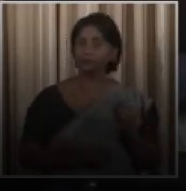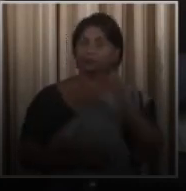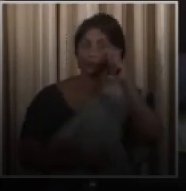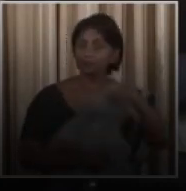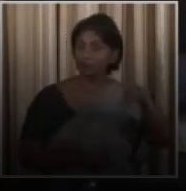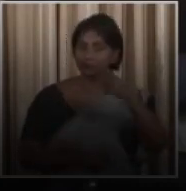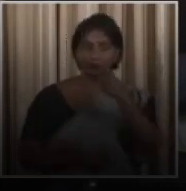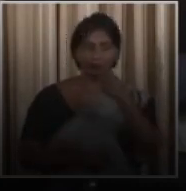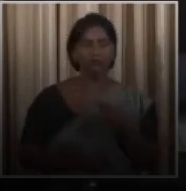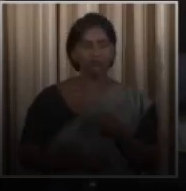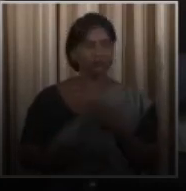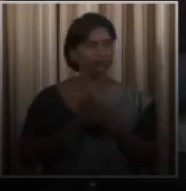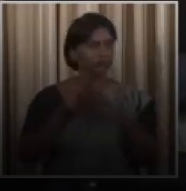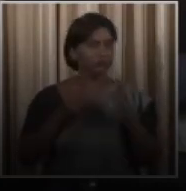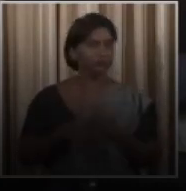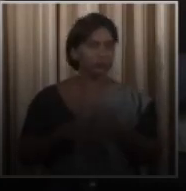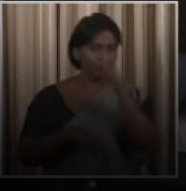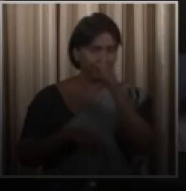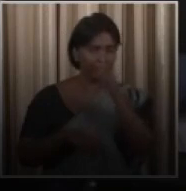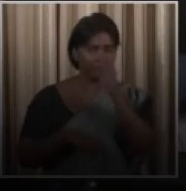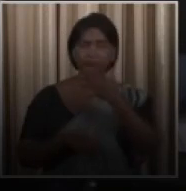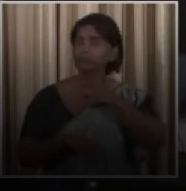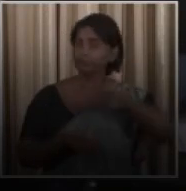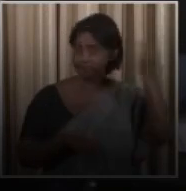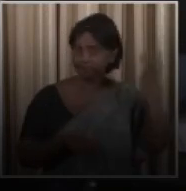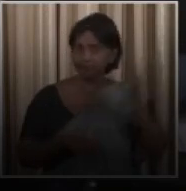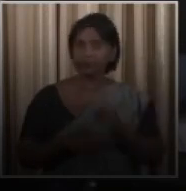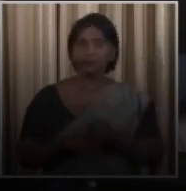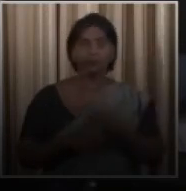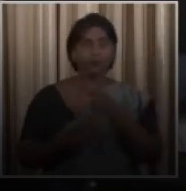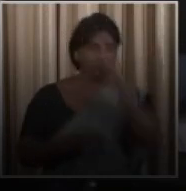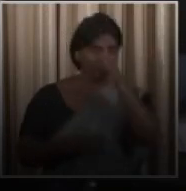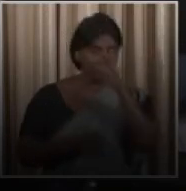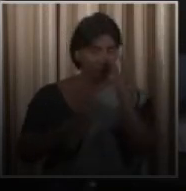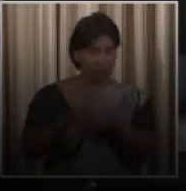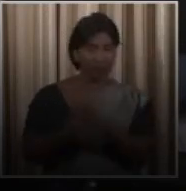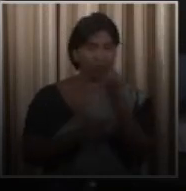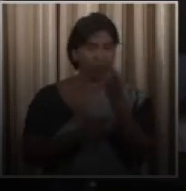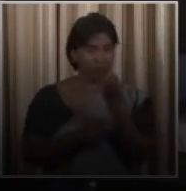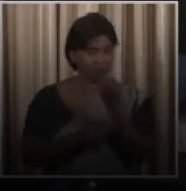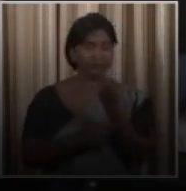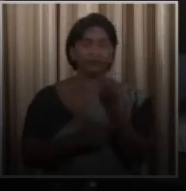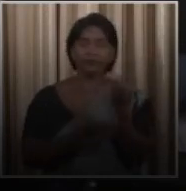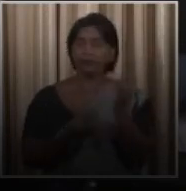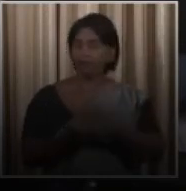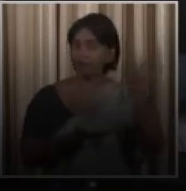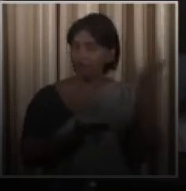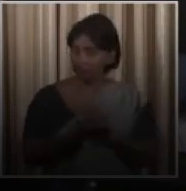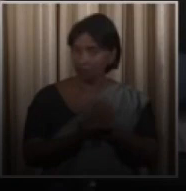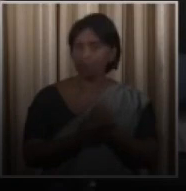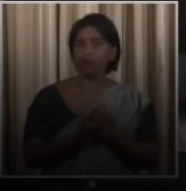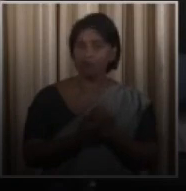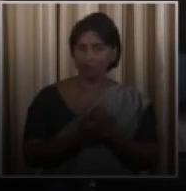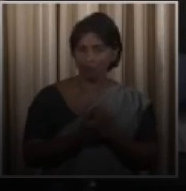janathawa apita kiyenawa hungak welawata dushitayo ellannona dushitayo horakan karapu danaya නැවත ගන්න recovery